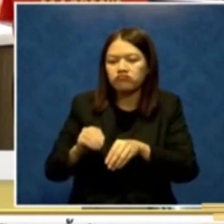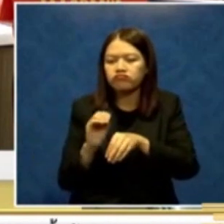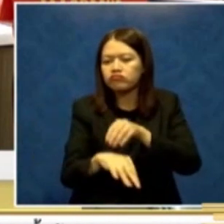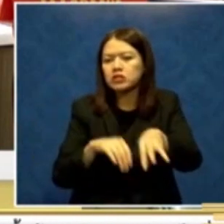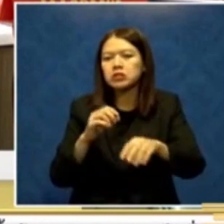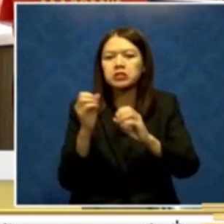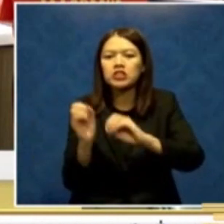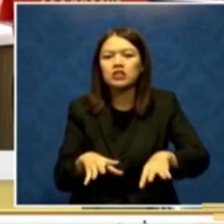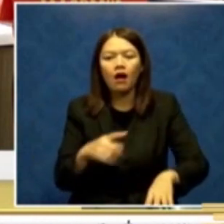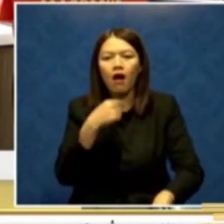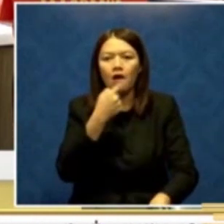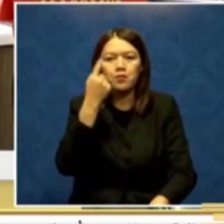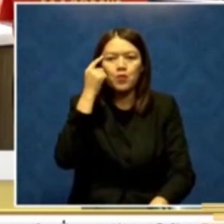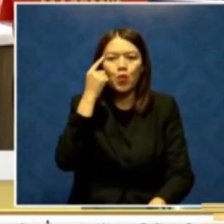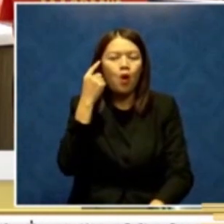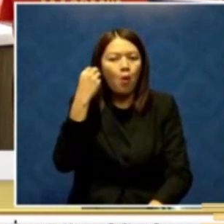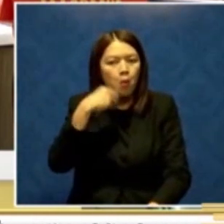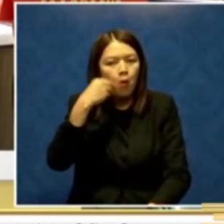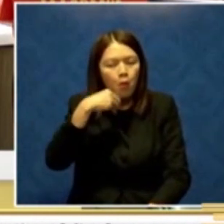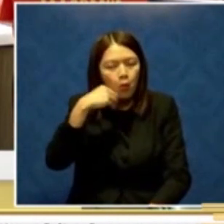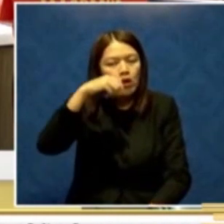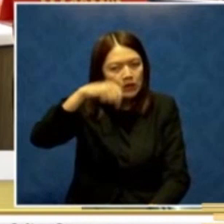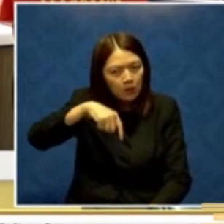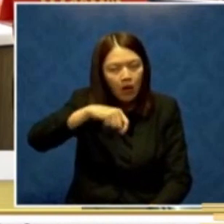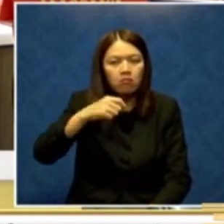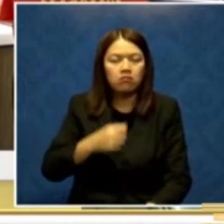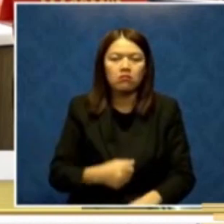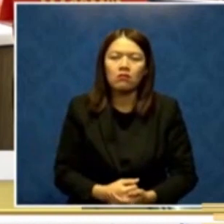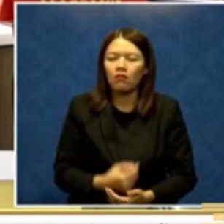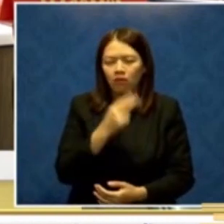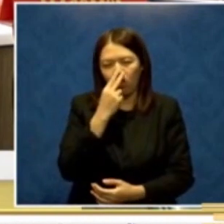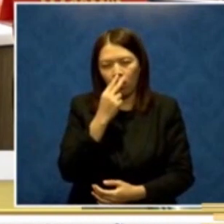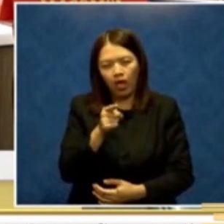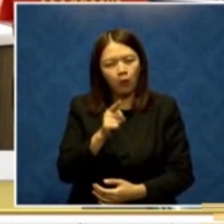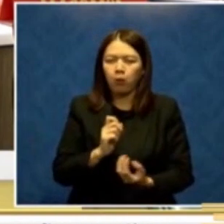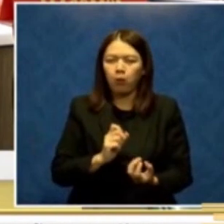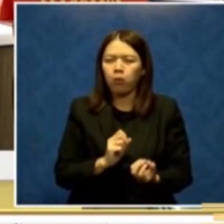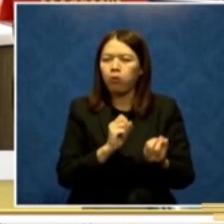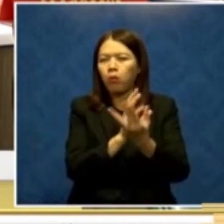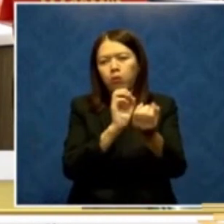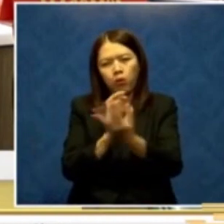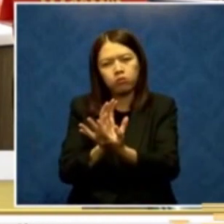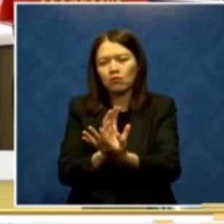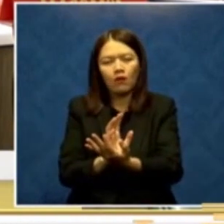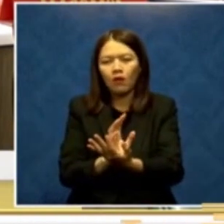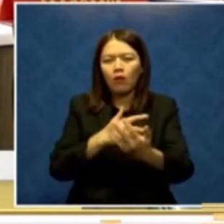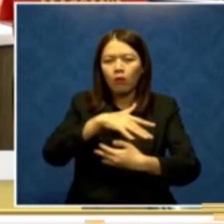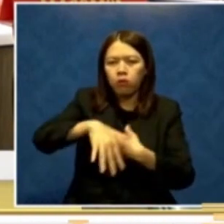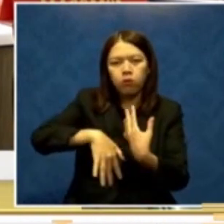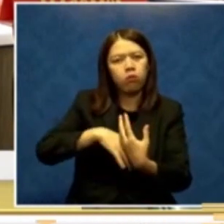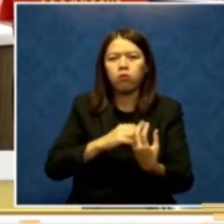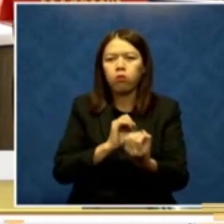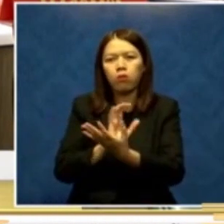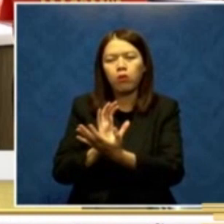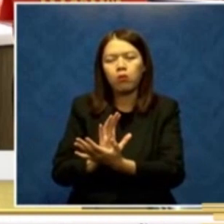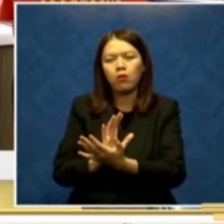เหตุการณ์แบบนี้เกิดขึนส้ำซากหลายครั้งซึ่งประเมินค่ามิดได้กับคามเสียหายที่เกิดขึ้กับส่งแ